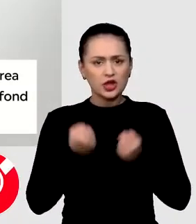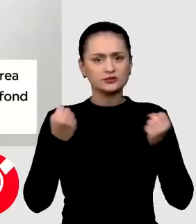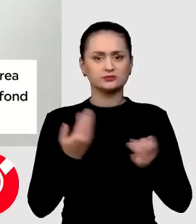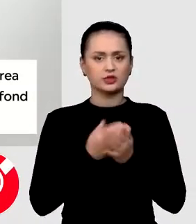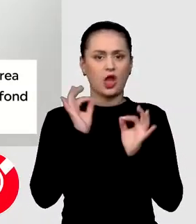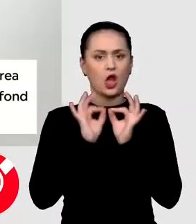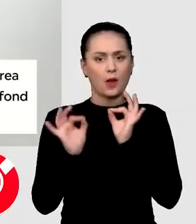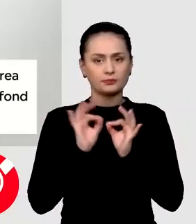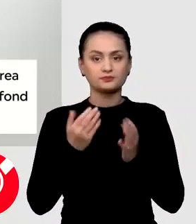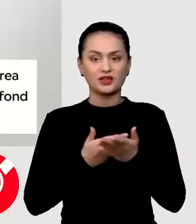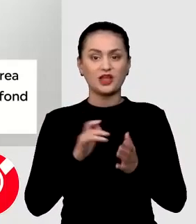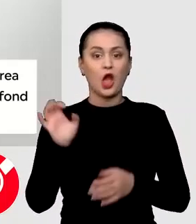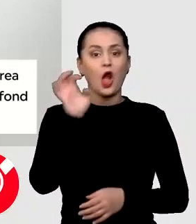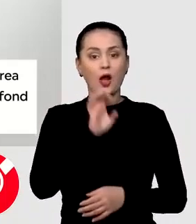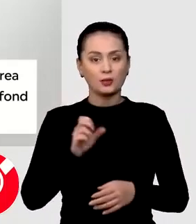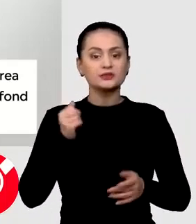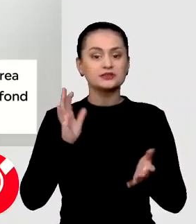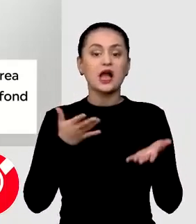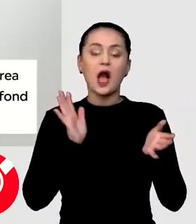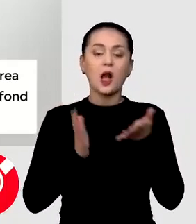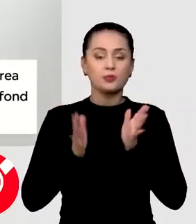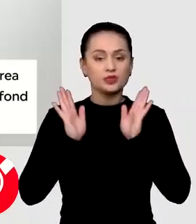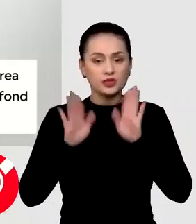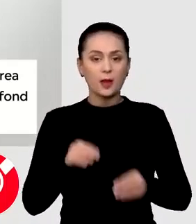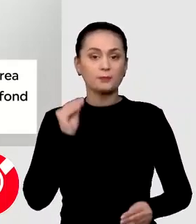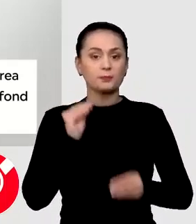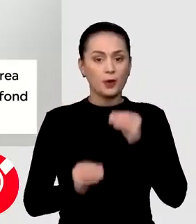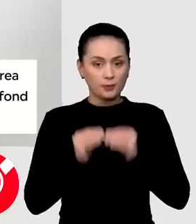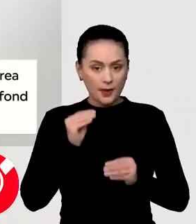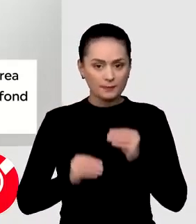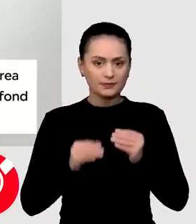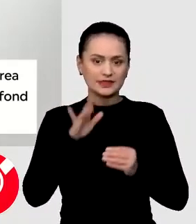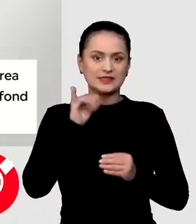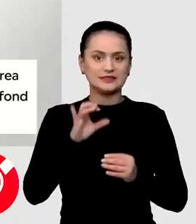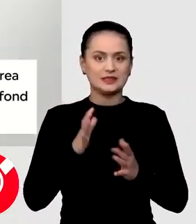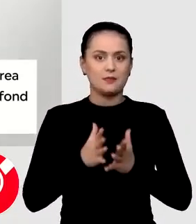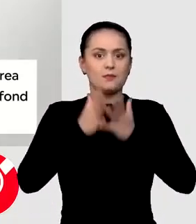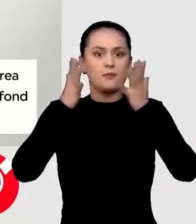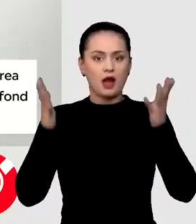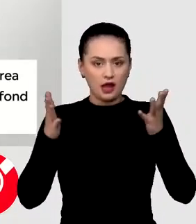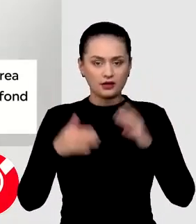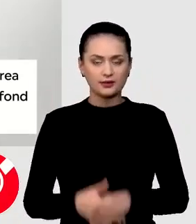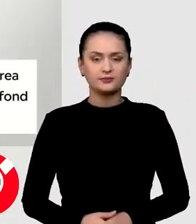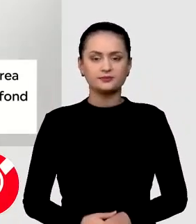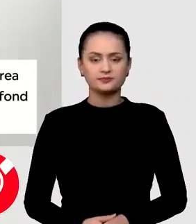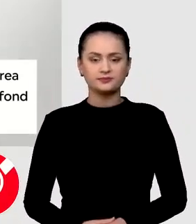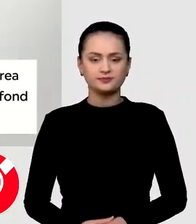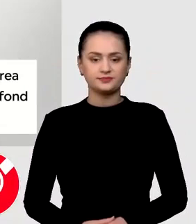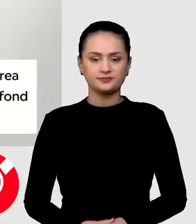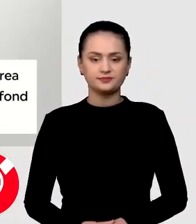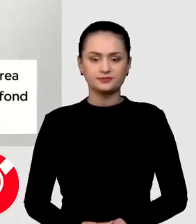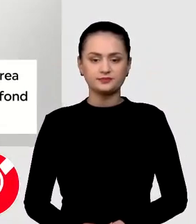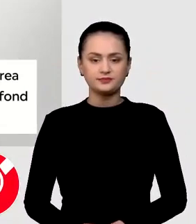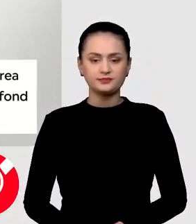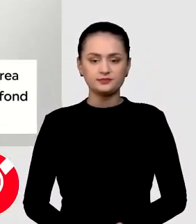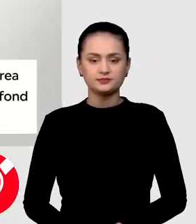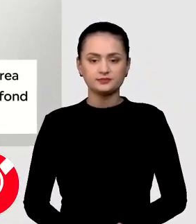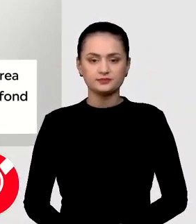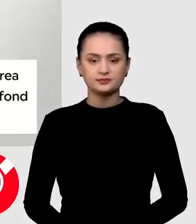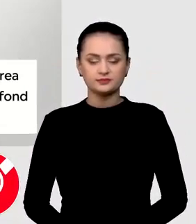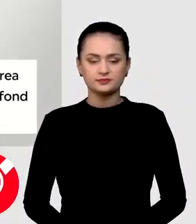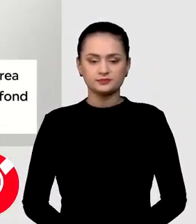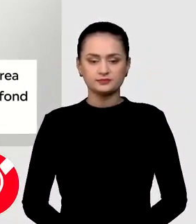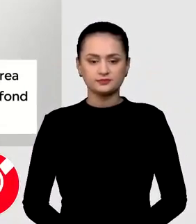Energie cere guvernelor să acționeze pentru a economisi, pentru că Europa s-ar putea confrunta cu riscuri semnificativ mai